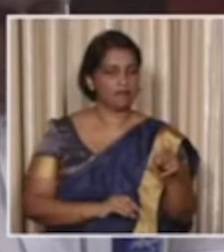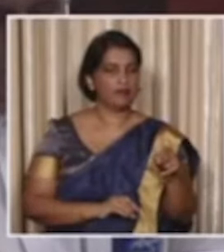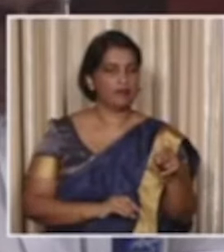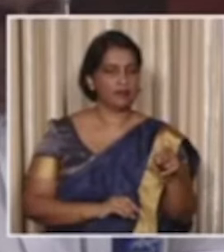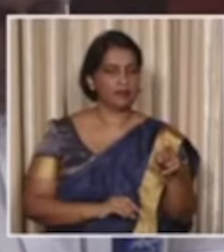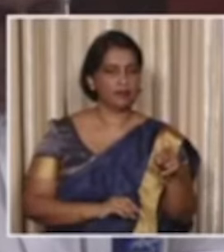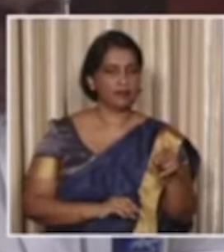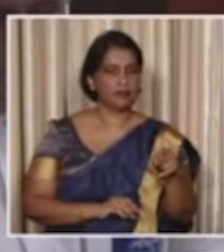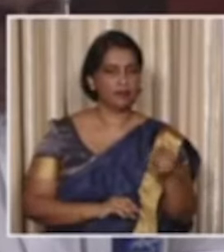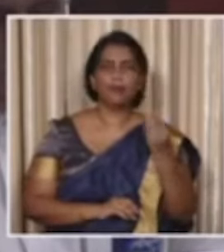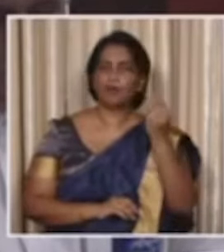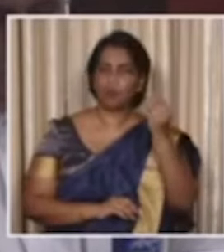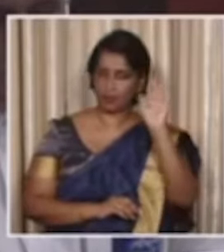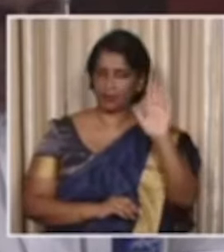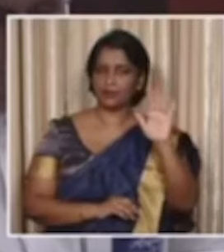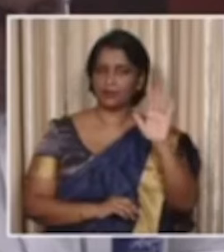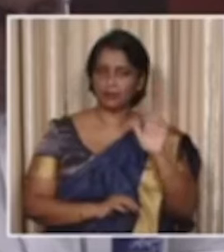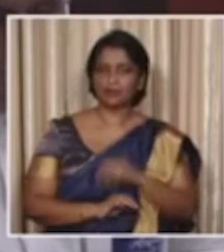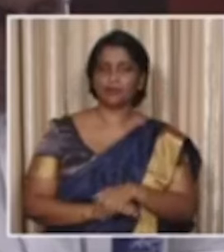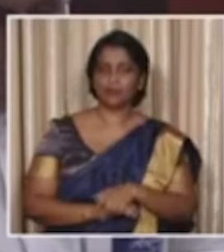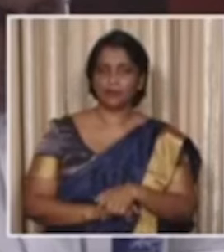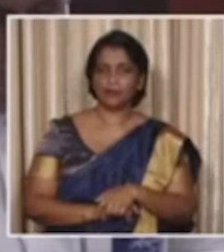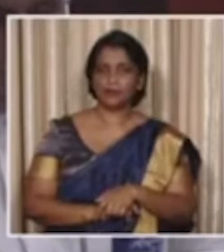Right පොඩක් ඉන්නකෝ